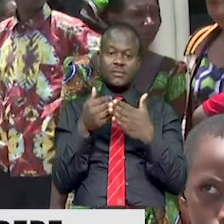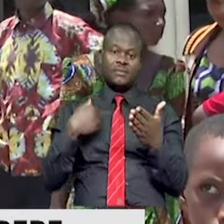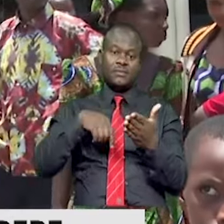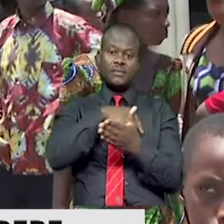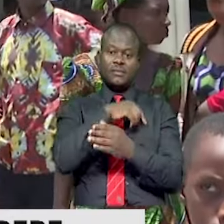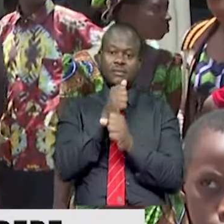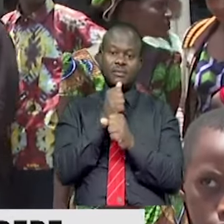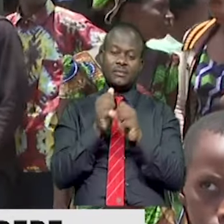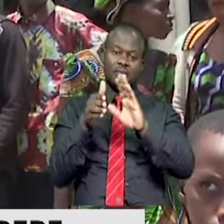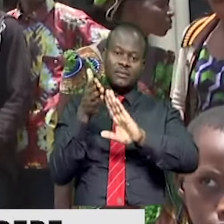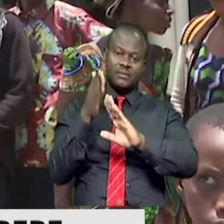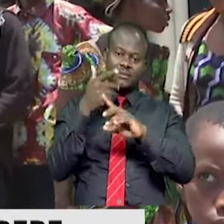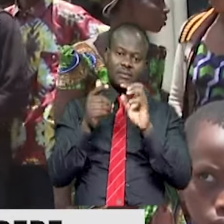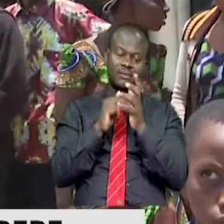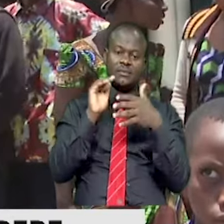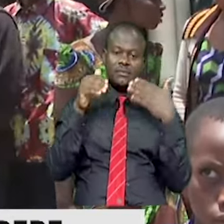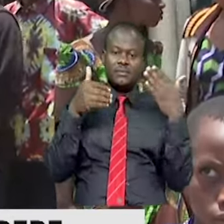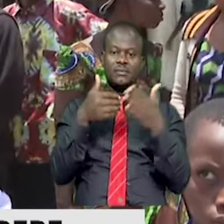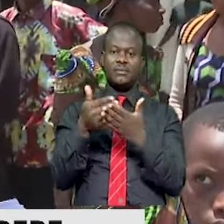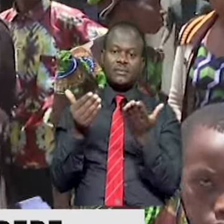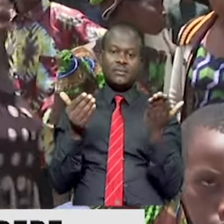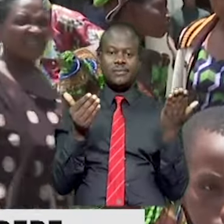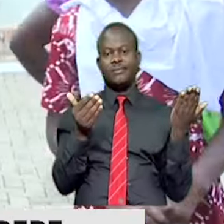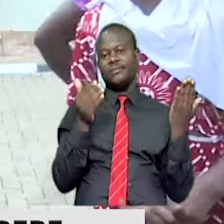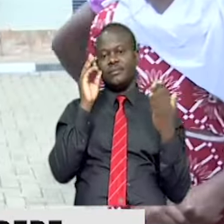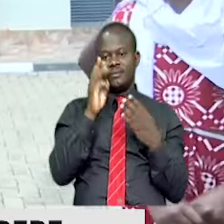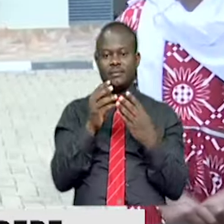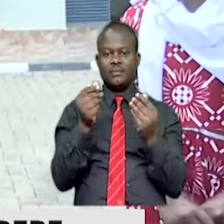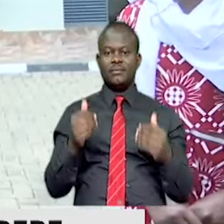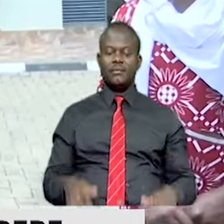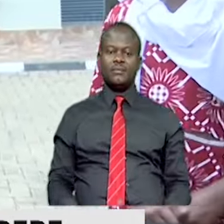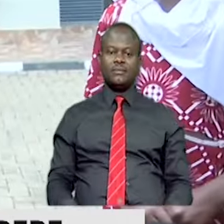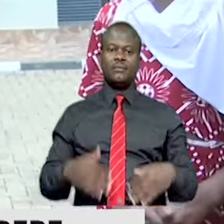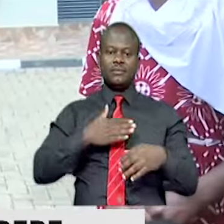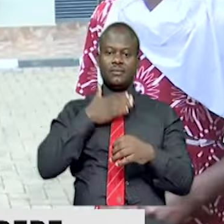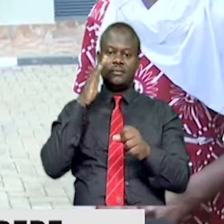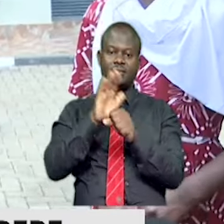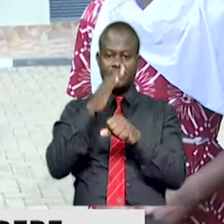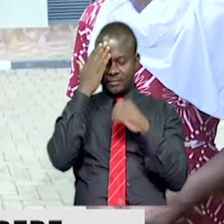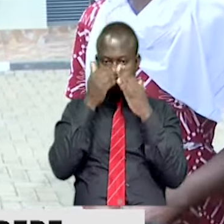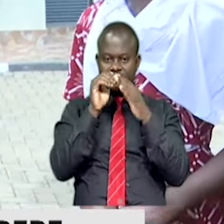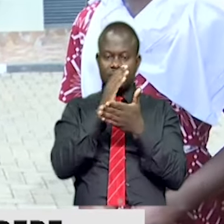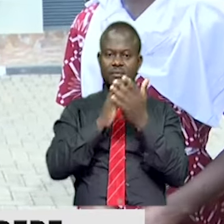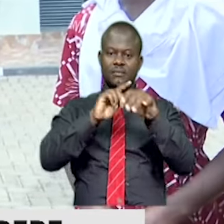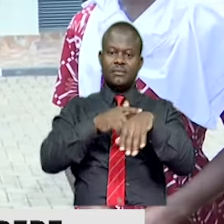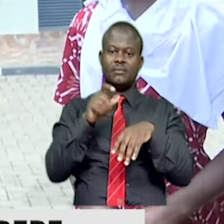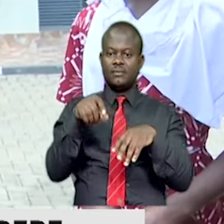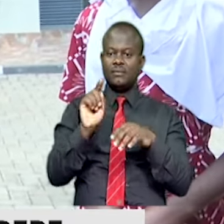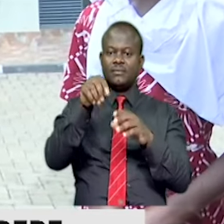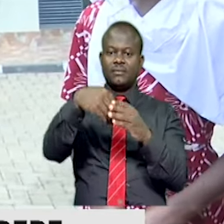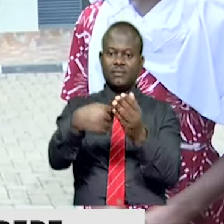babikuranye hakiri na kare kandi bangezeze ko rwose nzakira. Twishimye cyane bitewe n'uko hari igihe umuntu akenera kujya